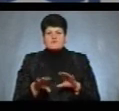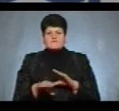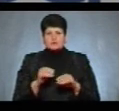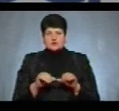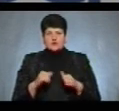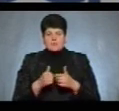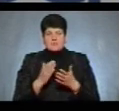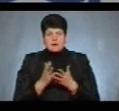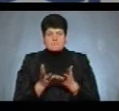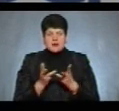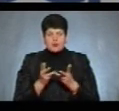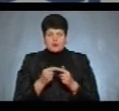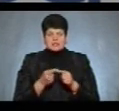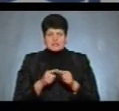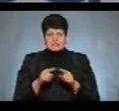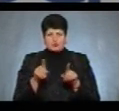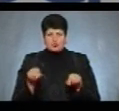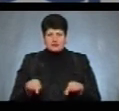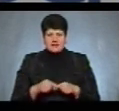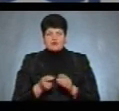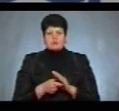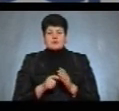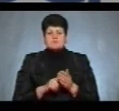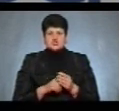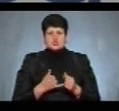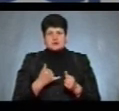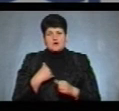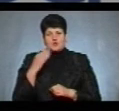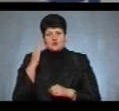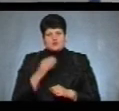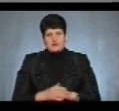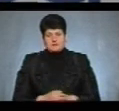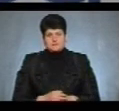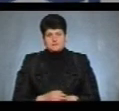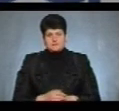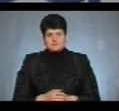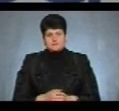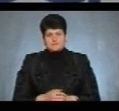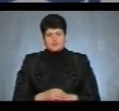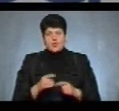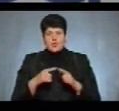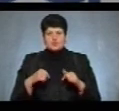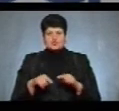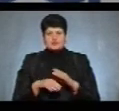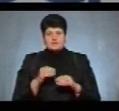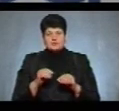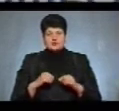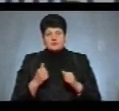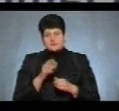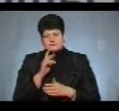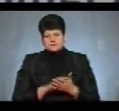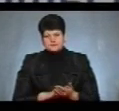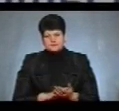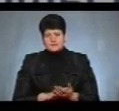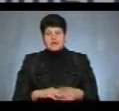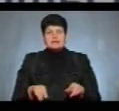мала перерахувати ці бюлетені в приміщенні для голосування. В приміщенні окружної виборчої комісії, перепрошую.